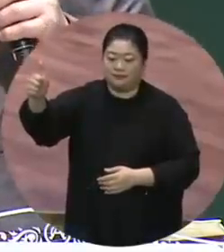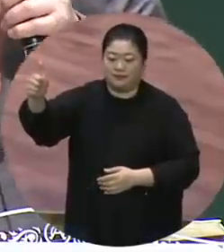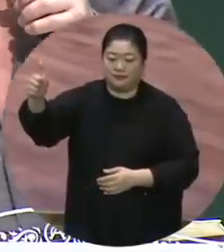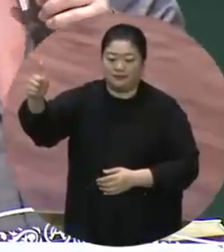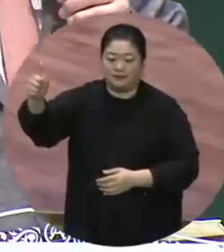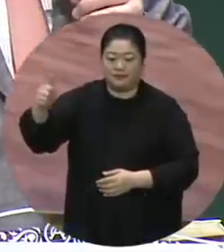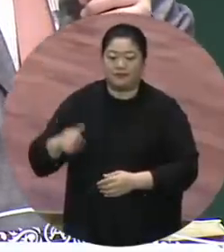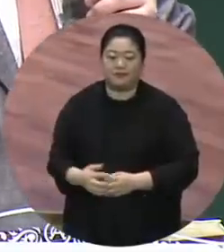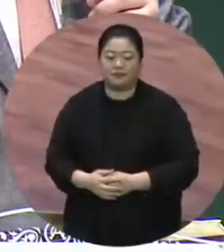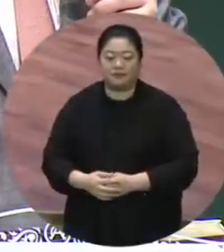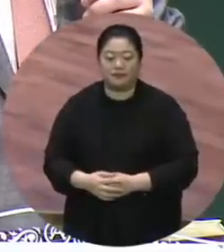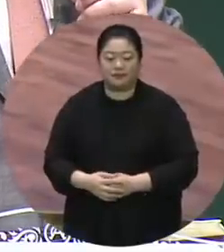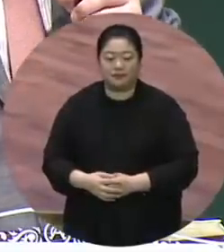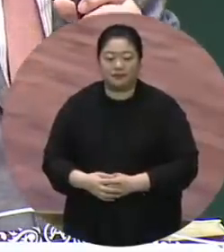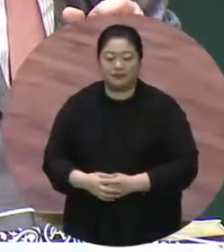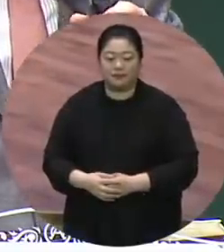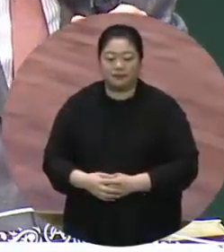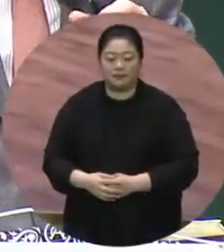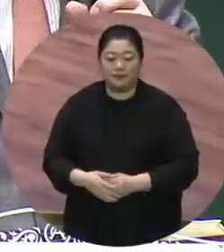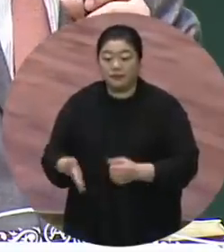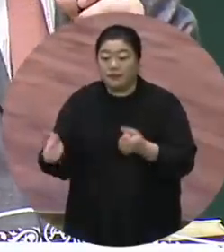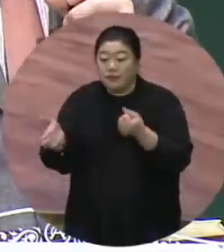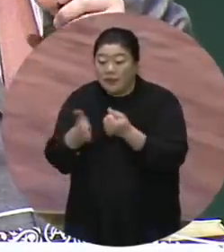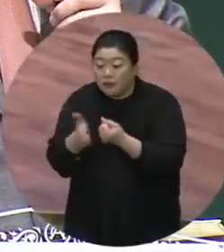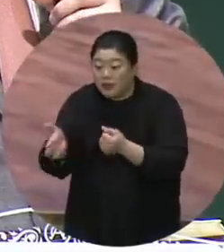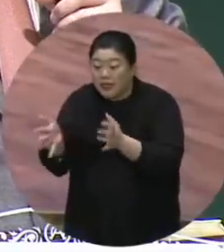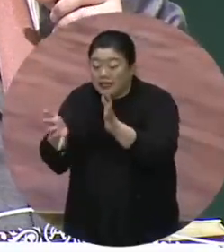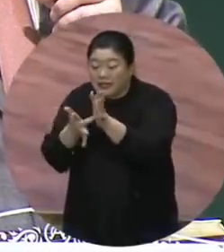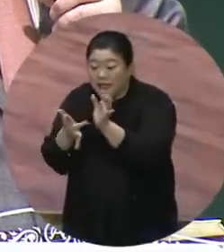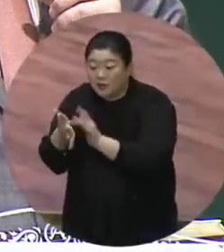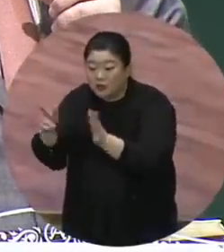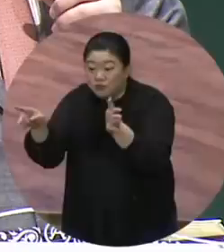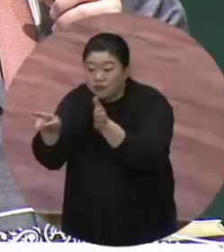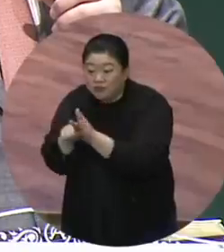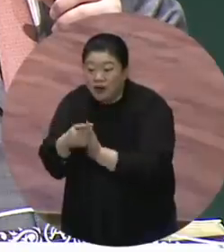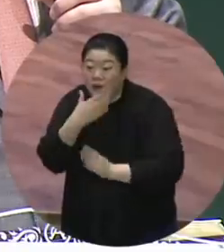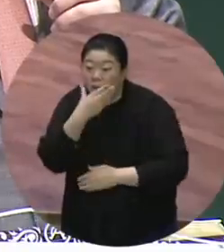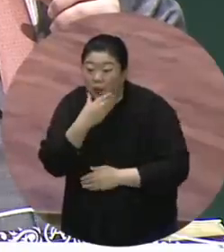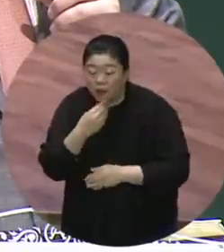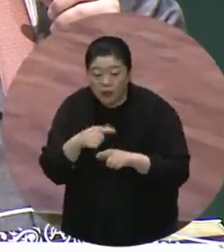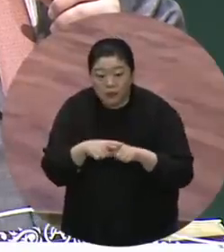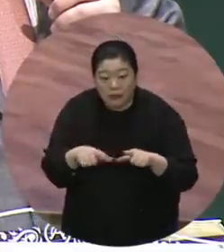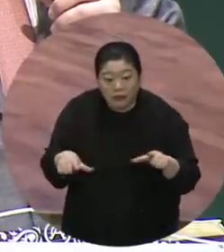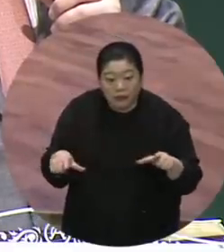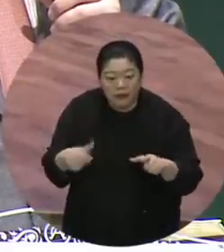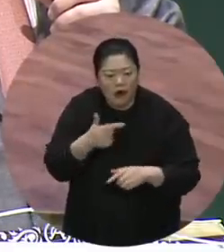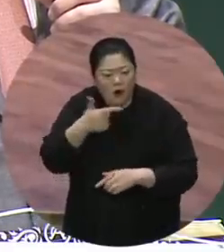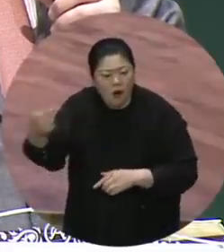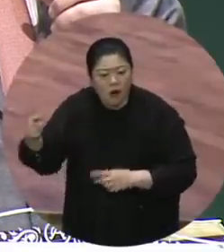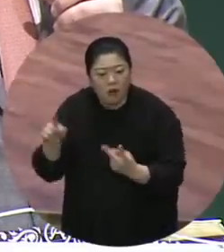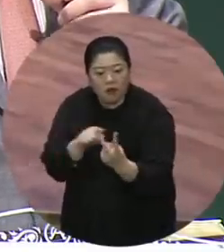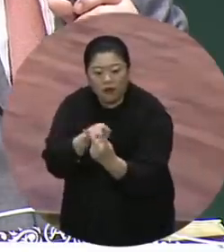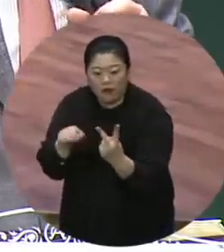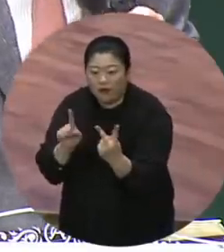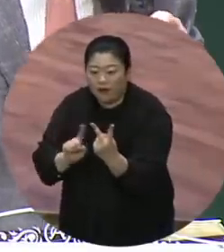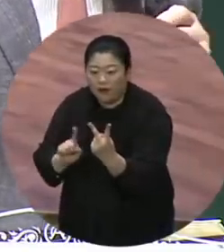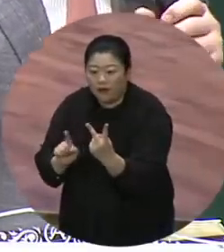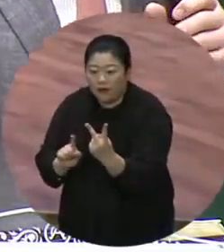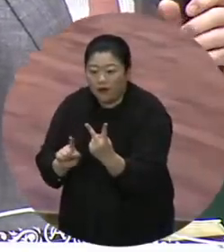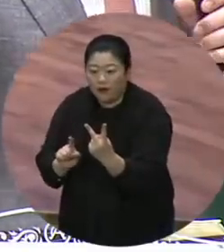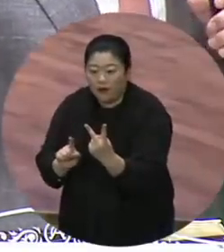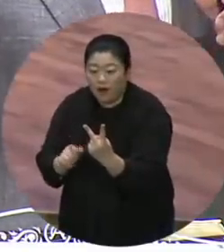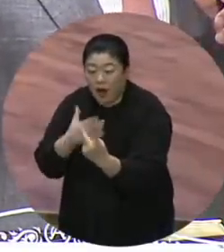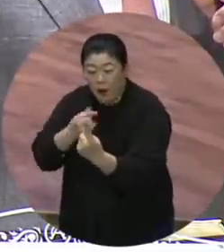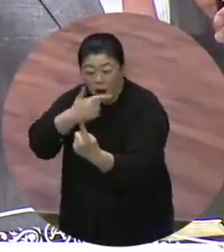그래서 여러분 예수를 믿는다는 보통 축복이 아닌데 사람들이 사단이 장난쳐가지고요 싹